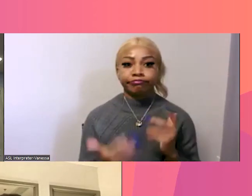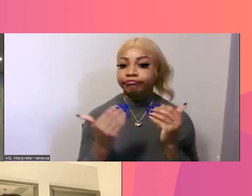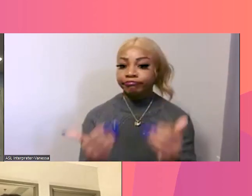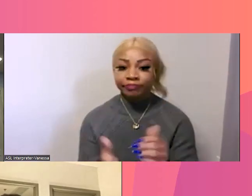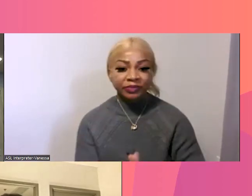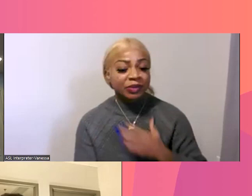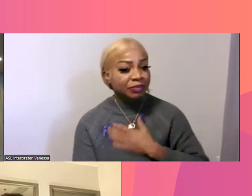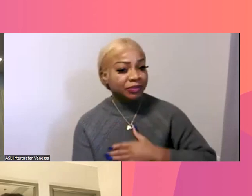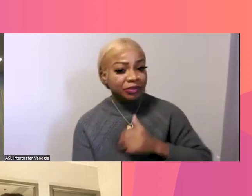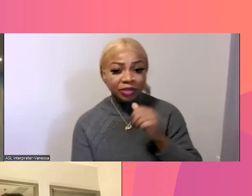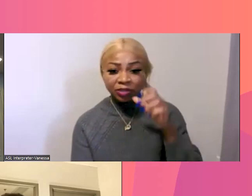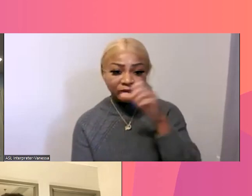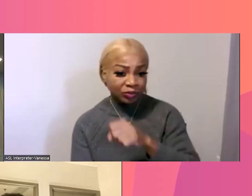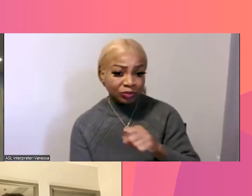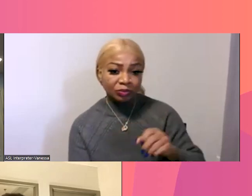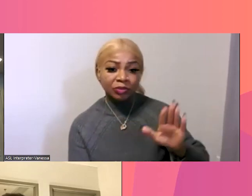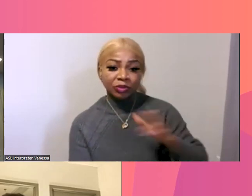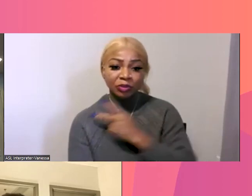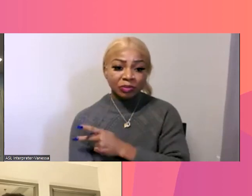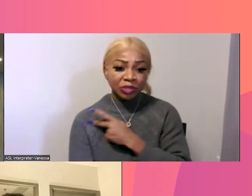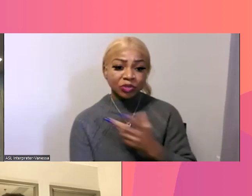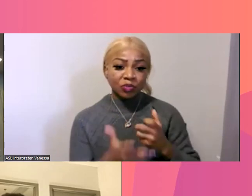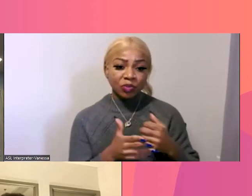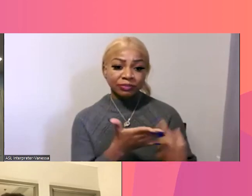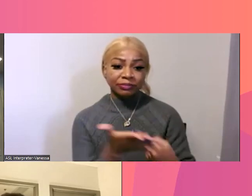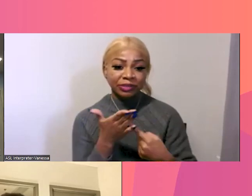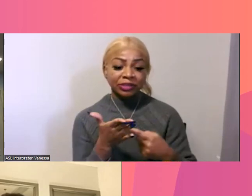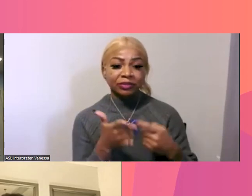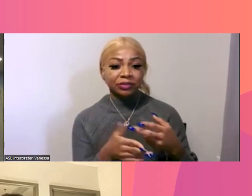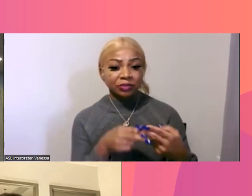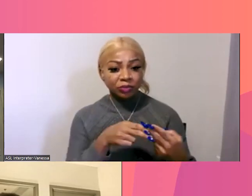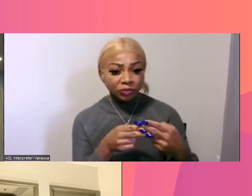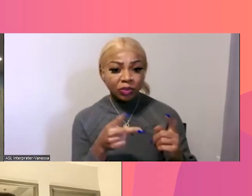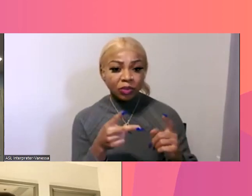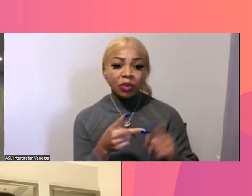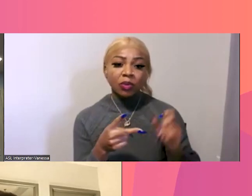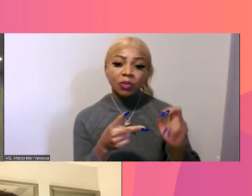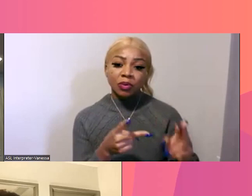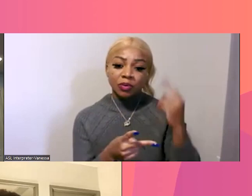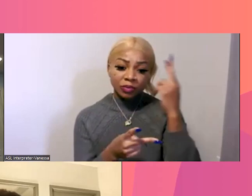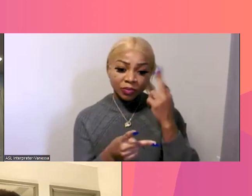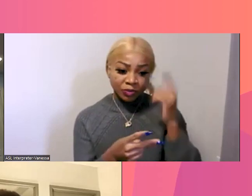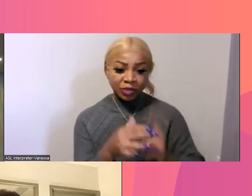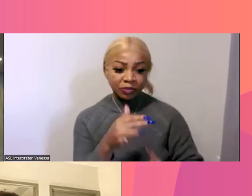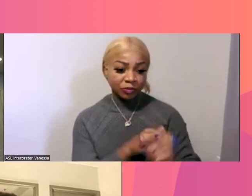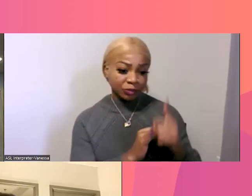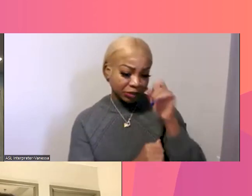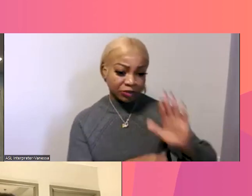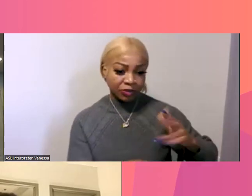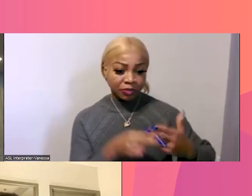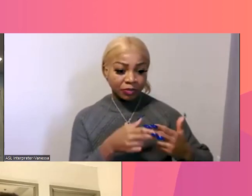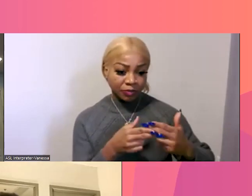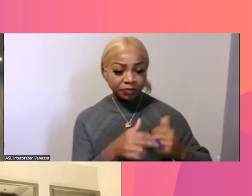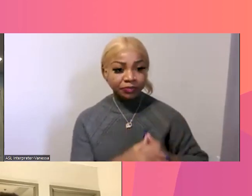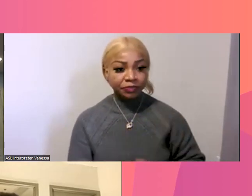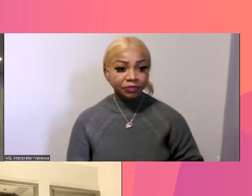sens. Mais ne supposez pas que votre patient veut entamer la question du poids ou que la raison pour